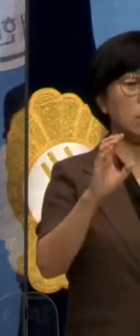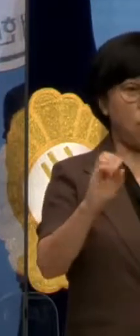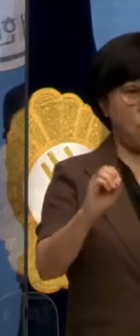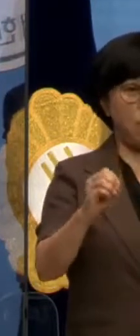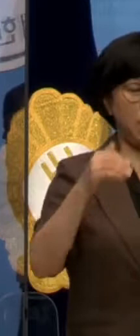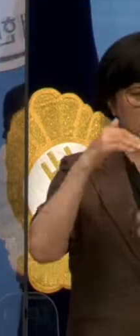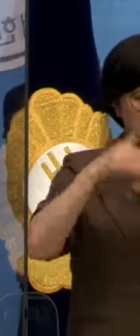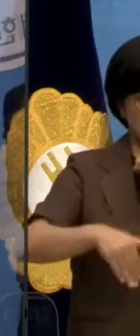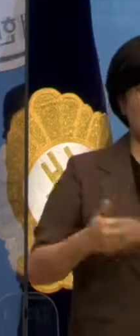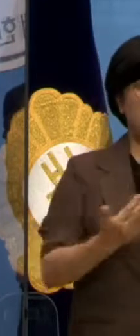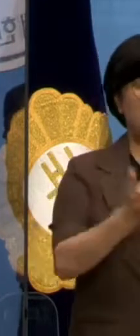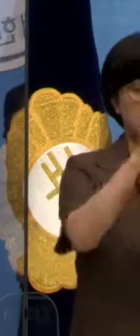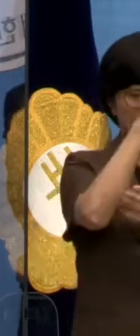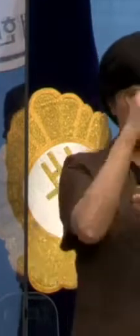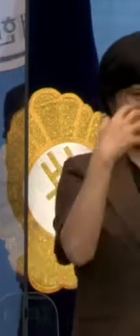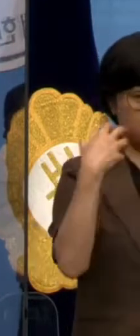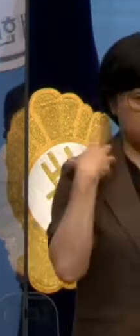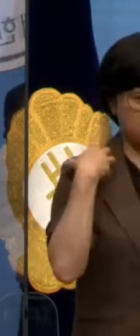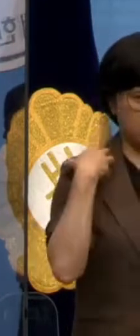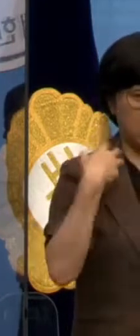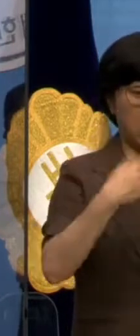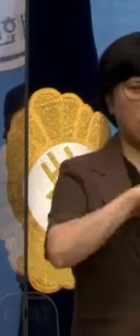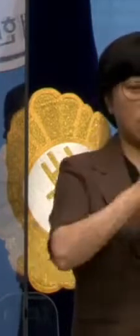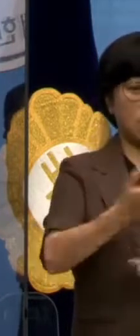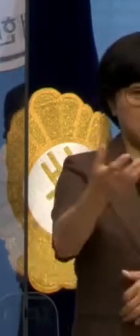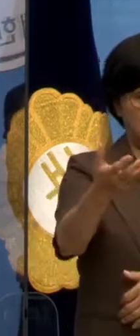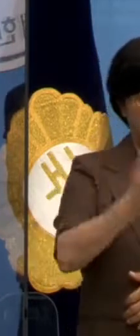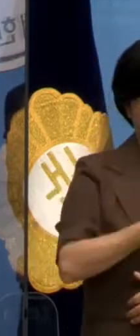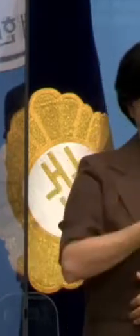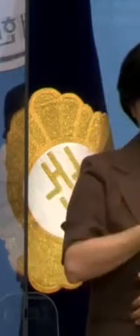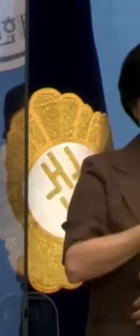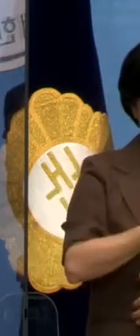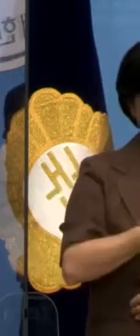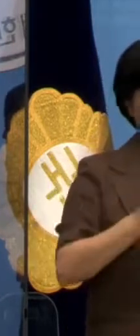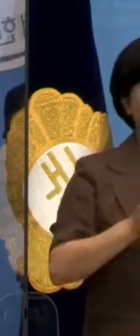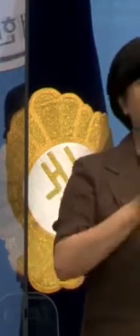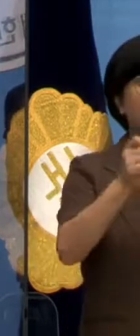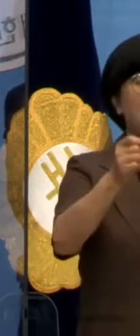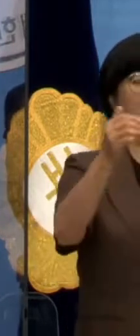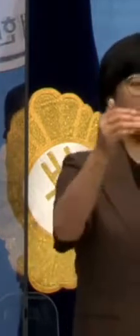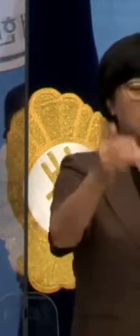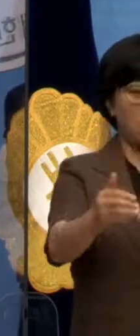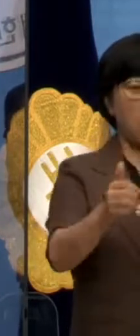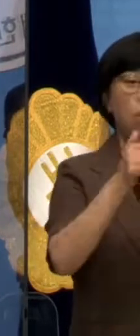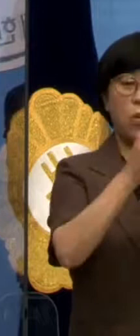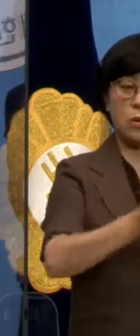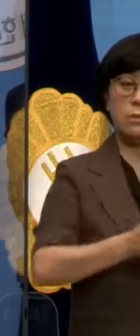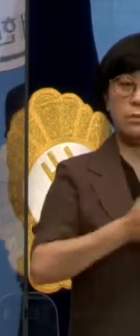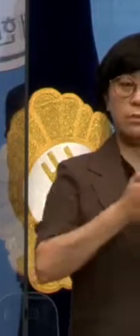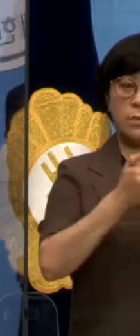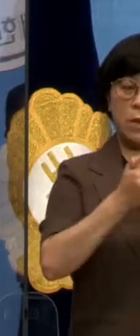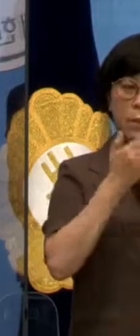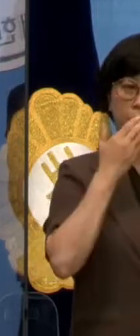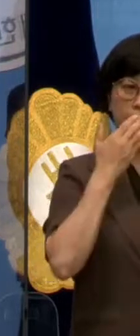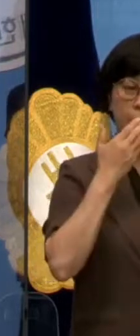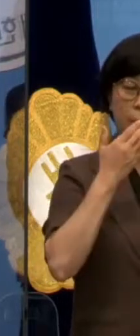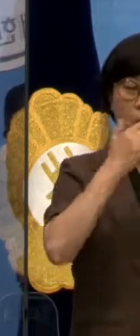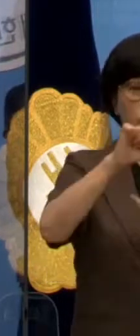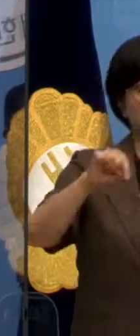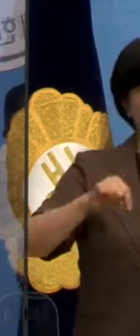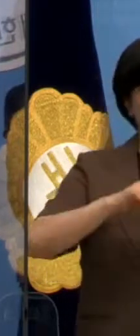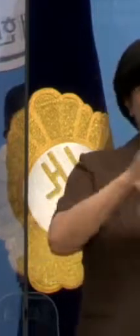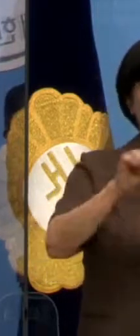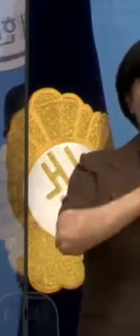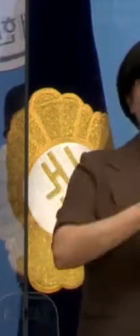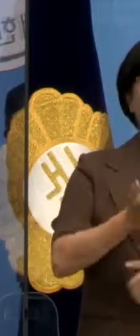개발하여 정부의 소유권을 넘기되 장기간 50년 정도 되는 것이죠.